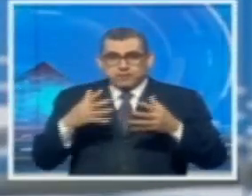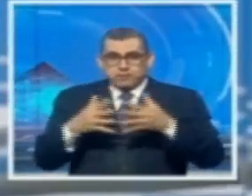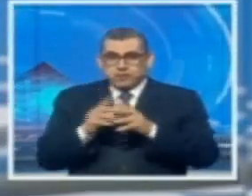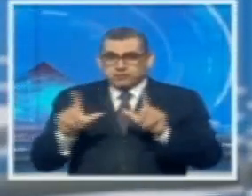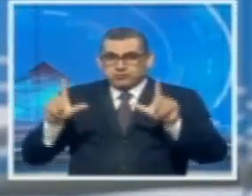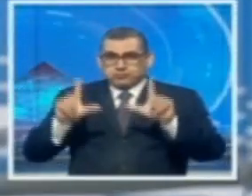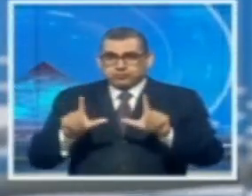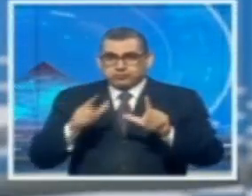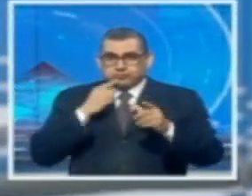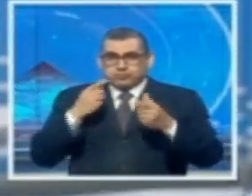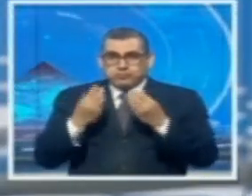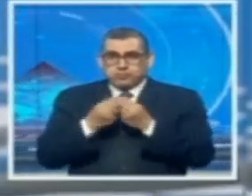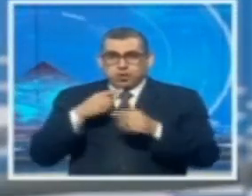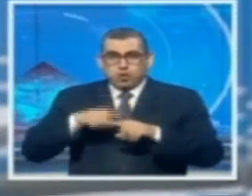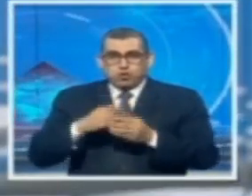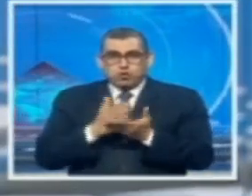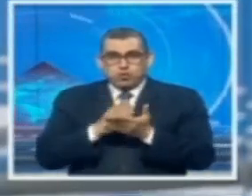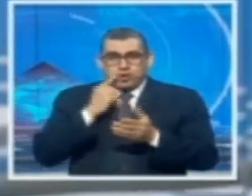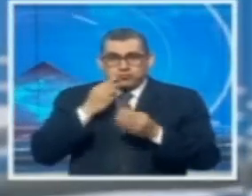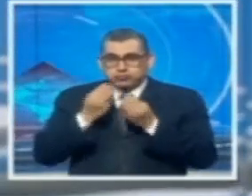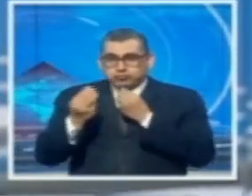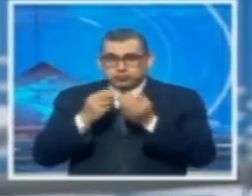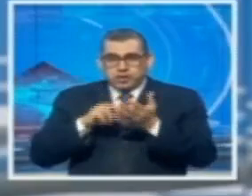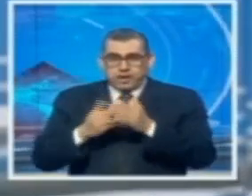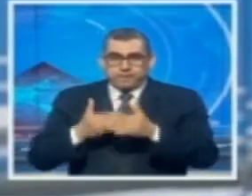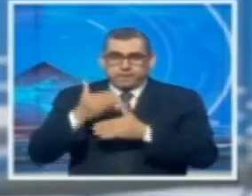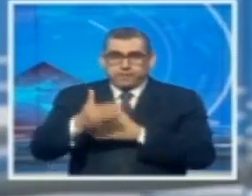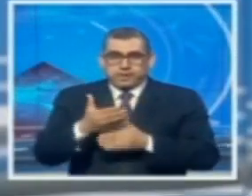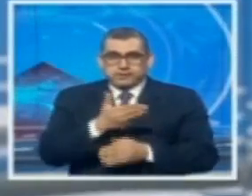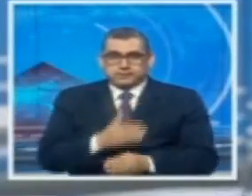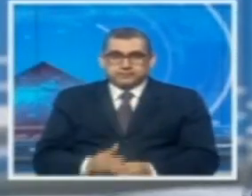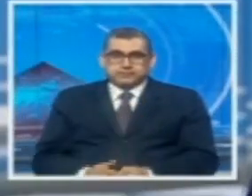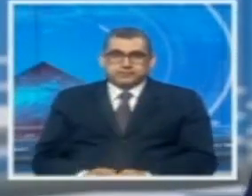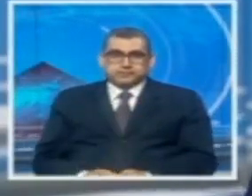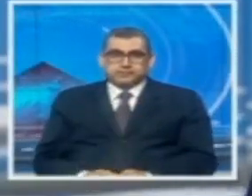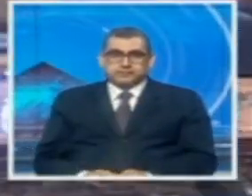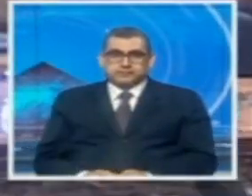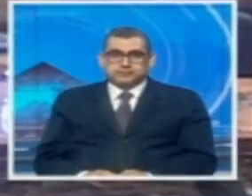الذي عقده مع نظيره اليوناني عقب مباحثاتهما.